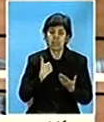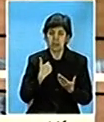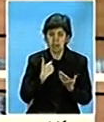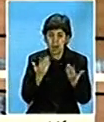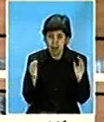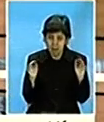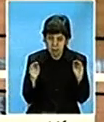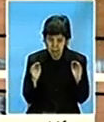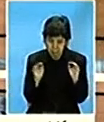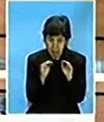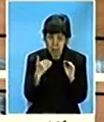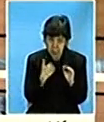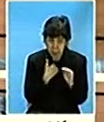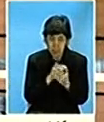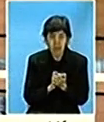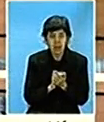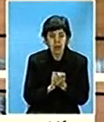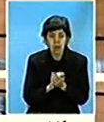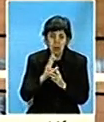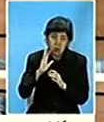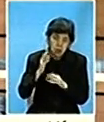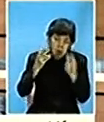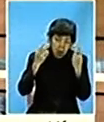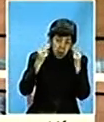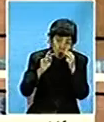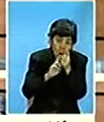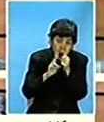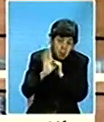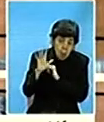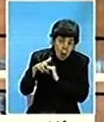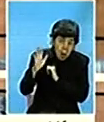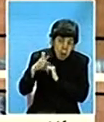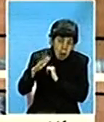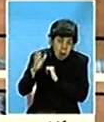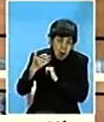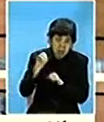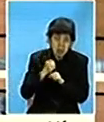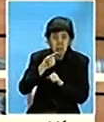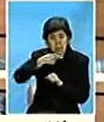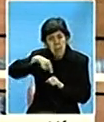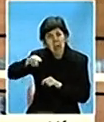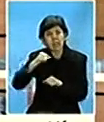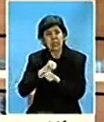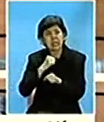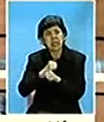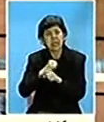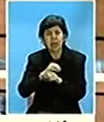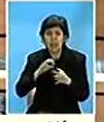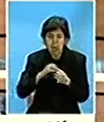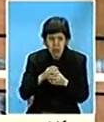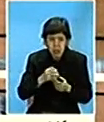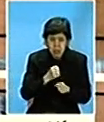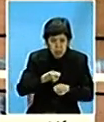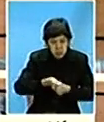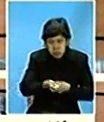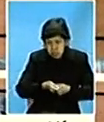ลานายจุมพลมาไม่ทันเวลานัดเนื่องจากไปร่วมโครงการ Big Cleaning Day ที่คลองเปรมประชากร